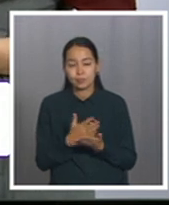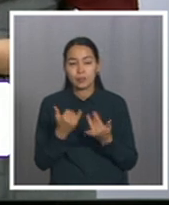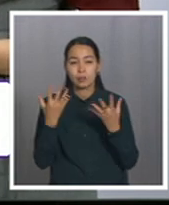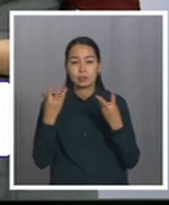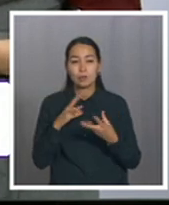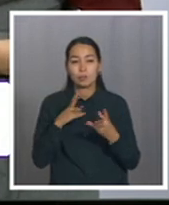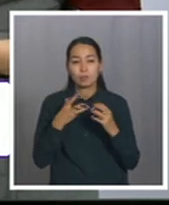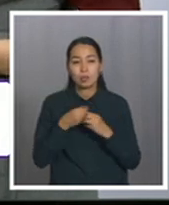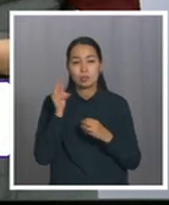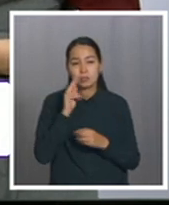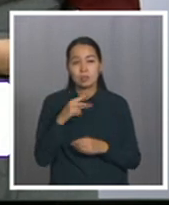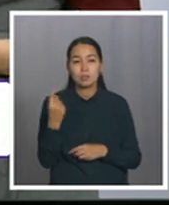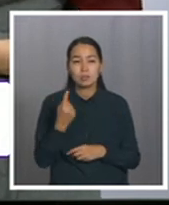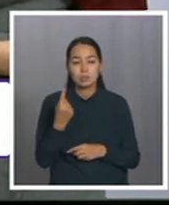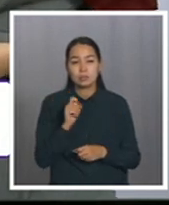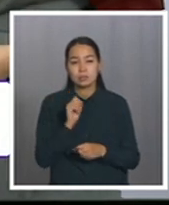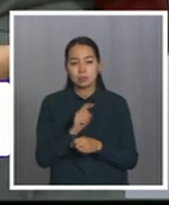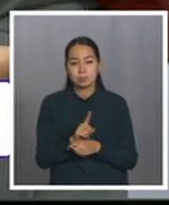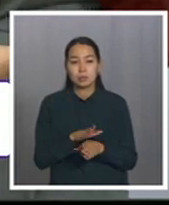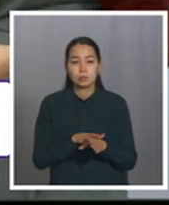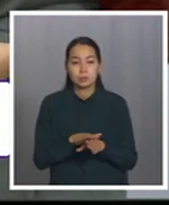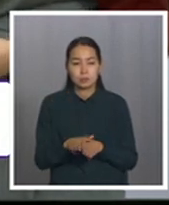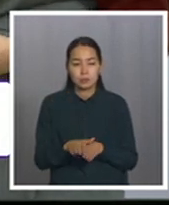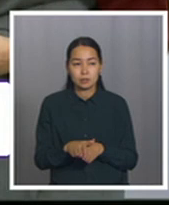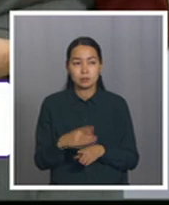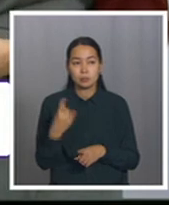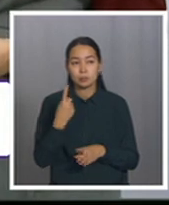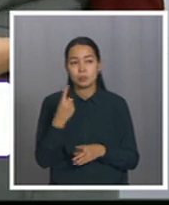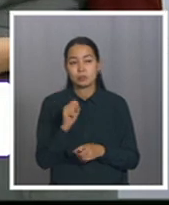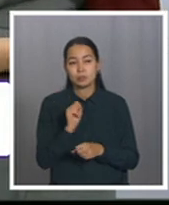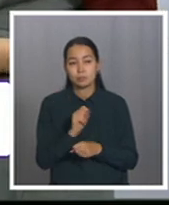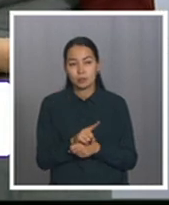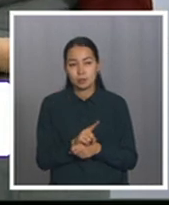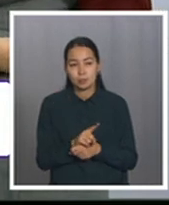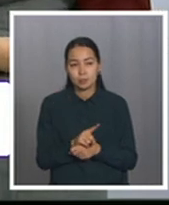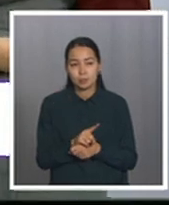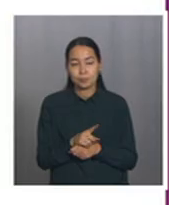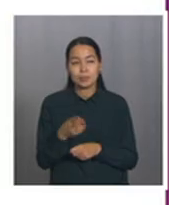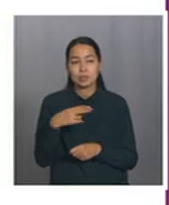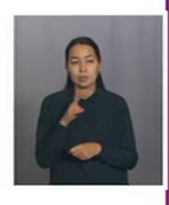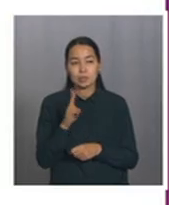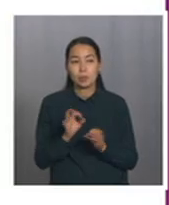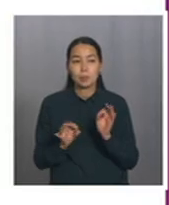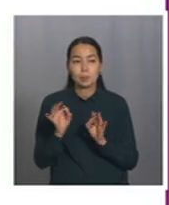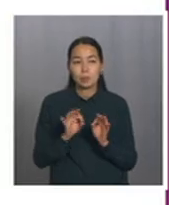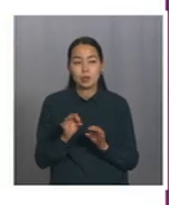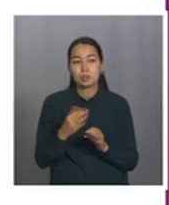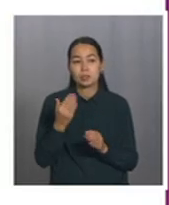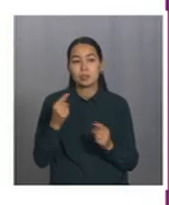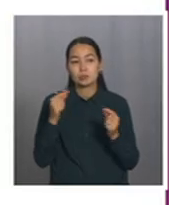бойынша бірнеше тапсырмаларды орындайық. Бірінші тапсырма. ДНК молекуласына тән құрылымдар